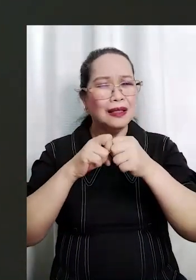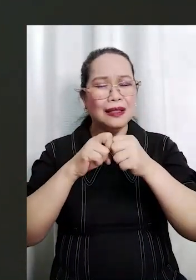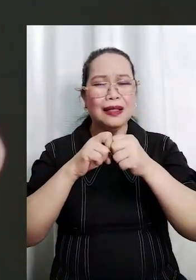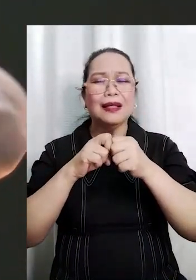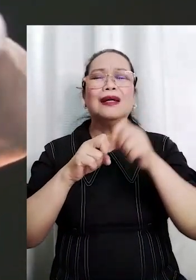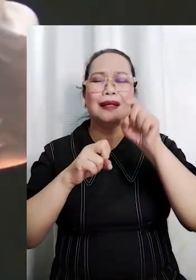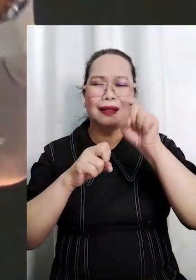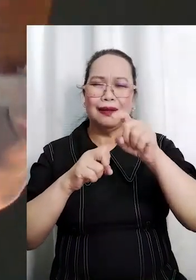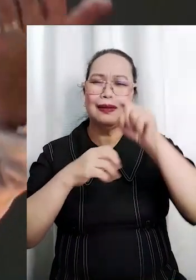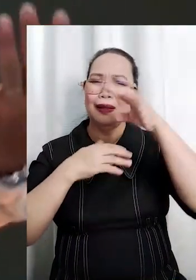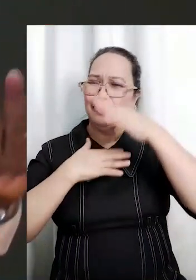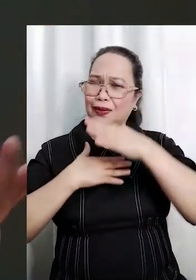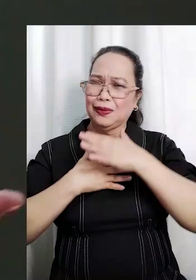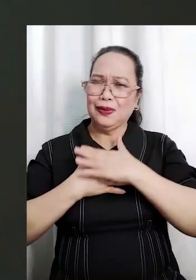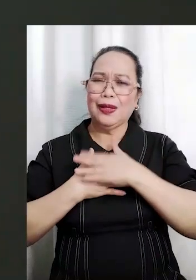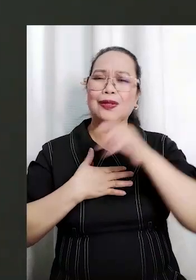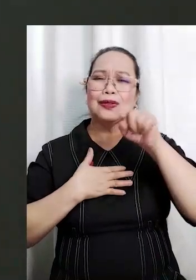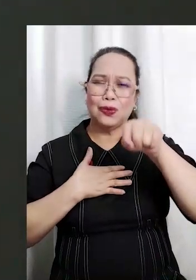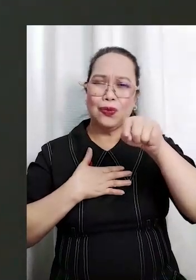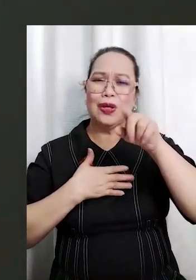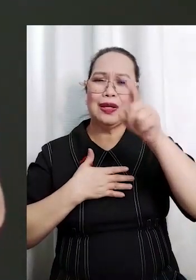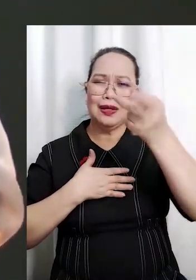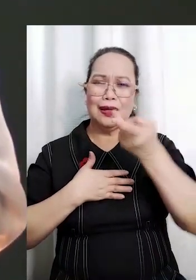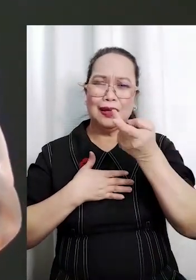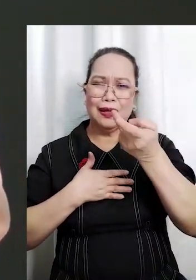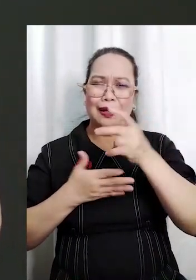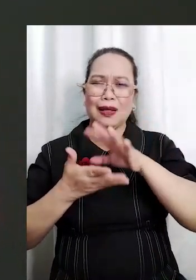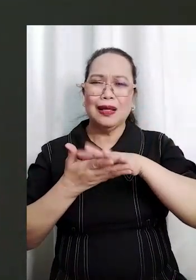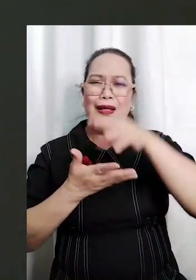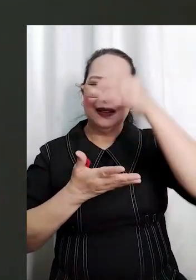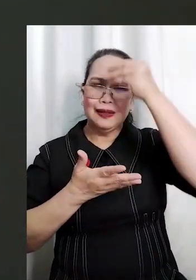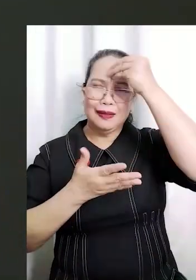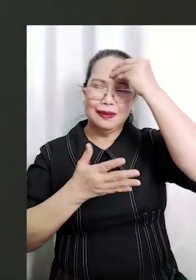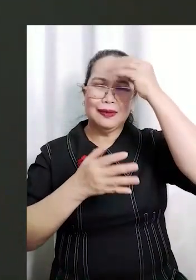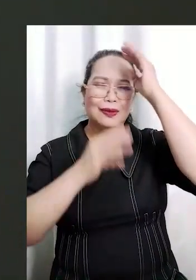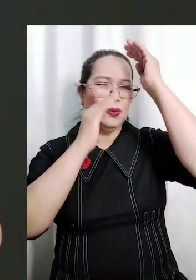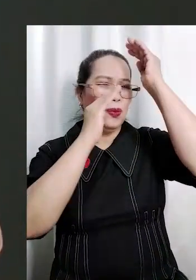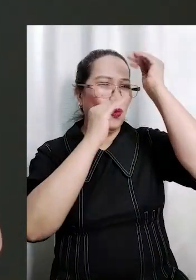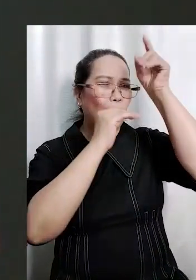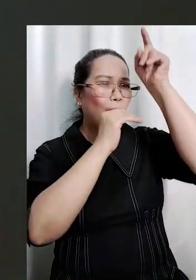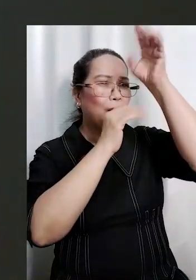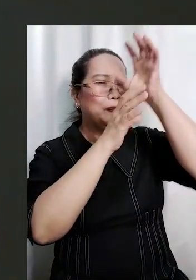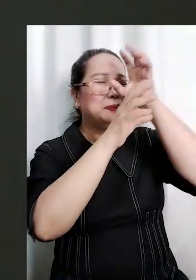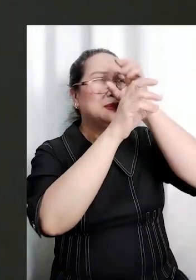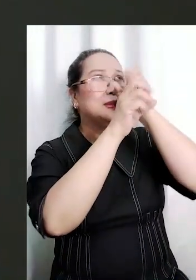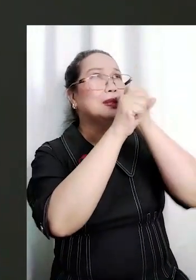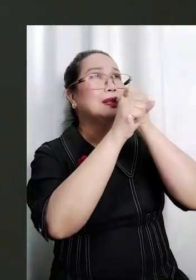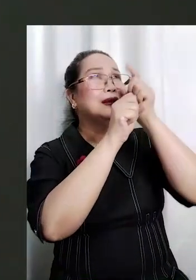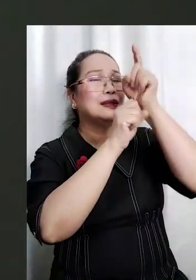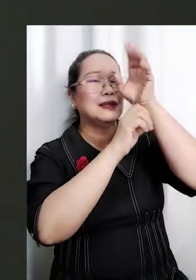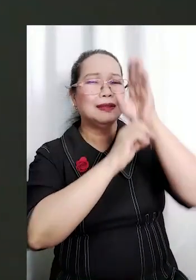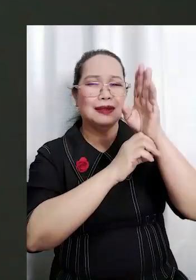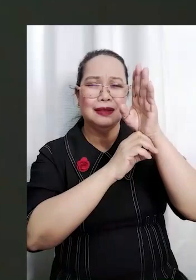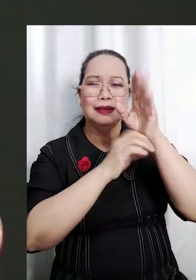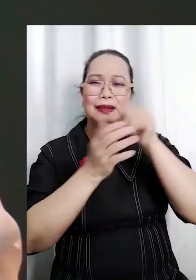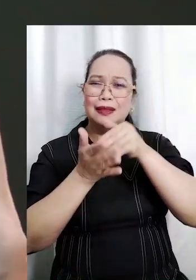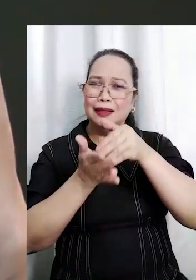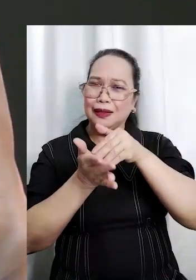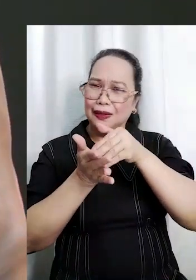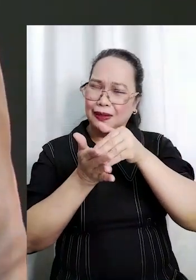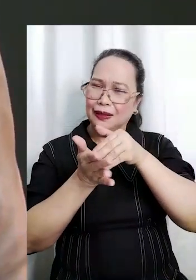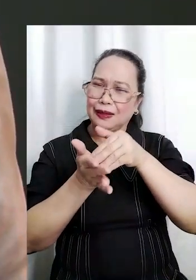grace be your strength. Matutunan natin na umasa sa Panginoon sa panahon ng